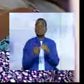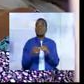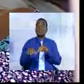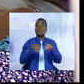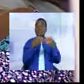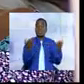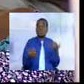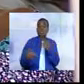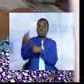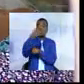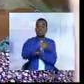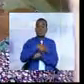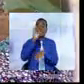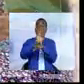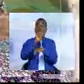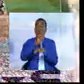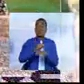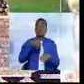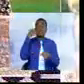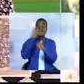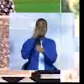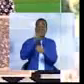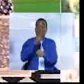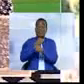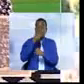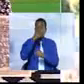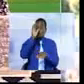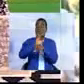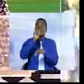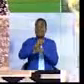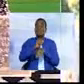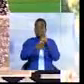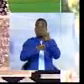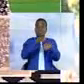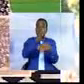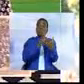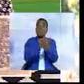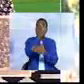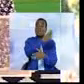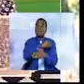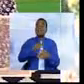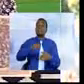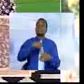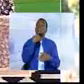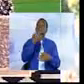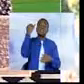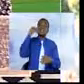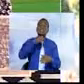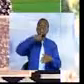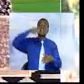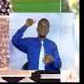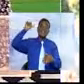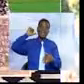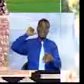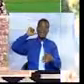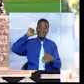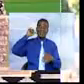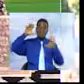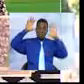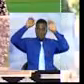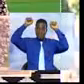aujourd'hui. La Côte d'Ivoire est au travail, la Côte d'Ivoire est en marche. Et je le disais à Sakassou, le